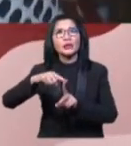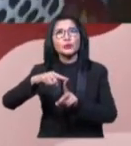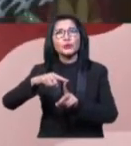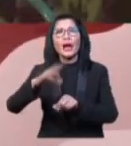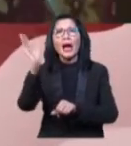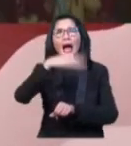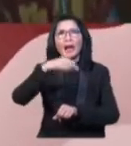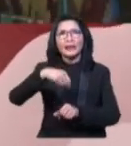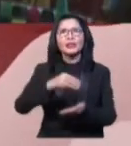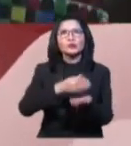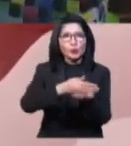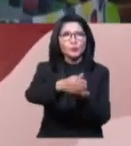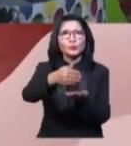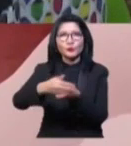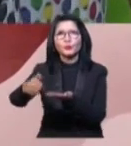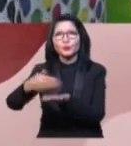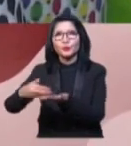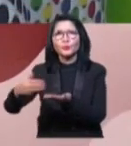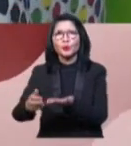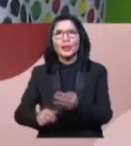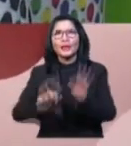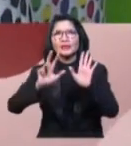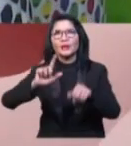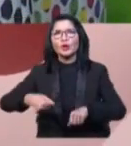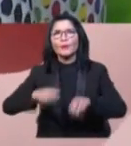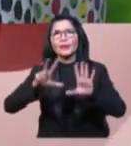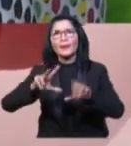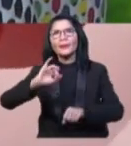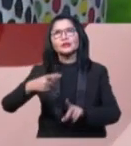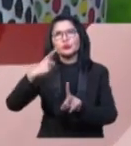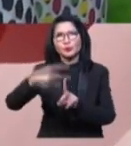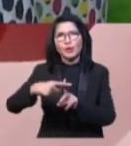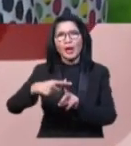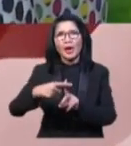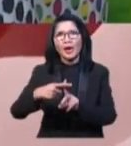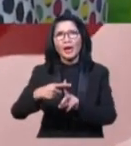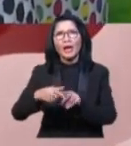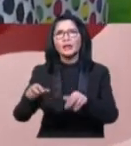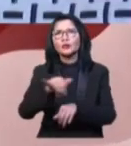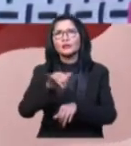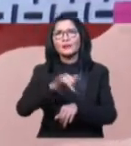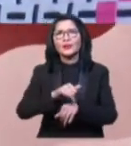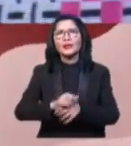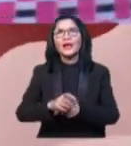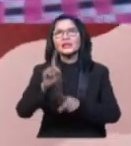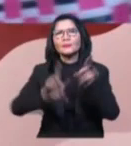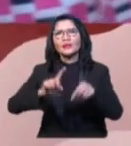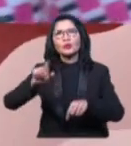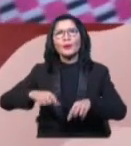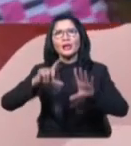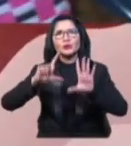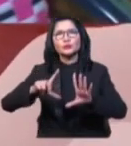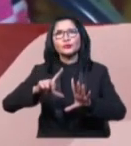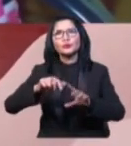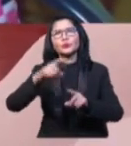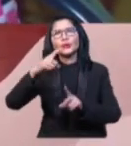sudah terdistribusi sebanyak 9,8 juta pelaku atau setara dengan 11,76 triliun